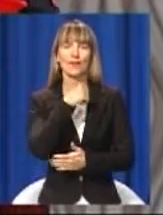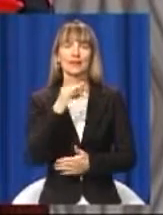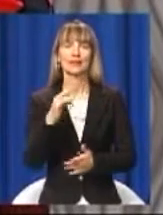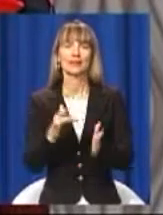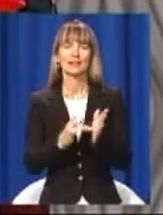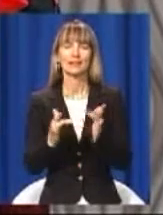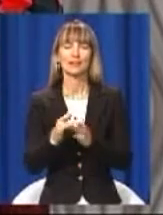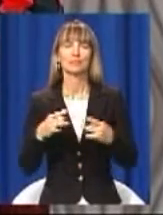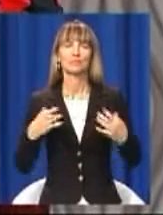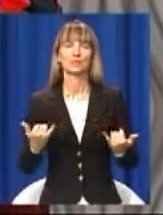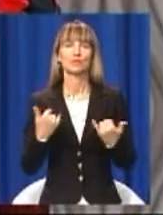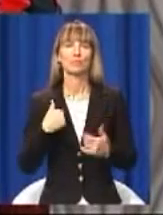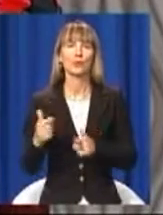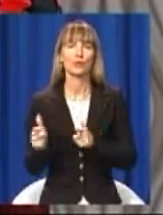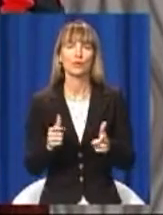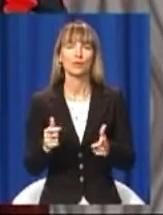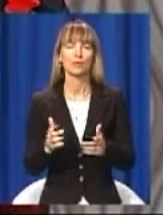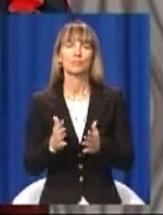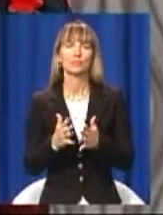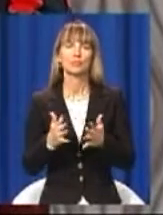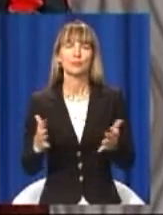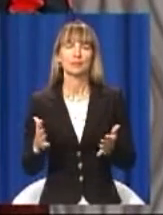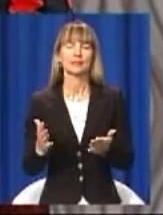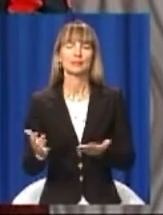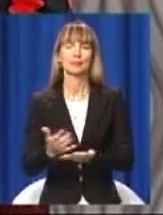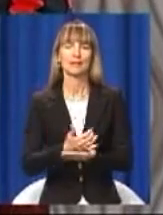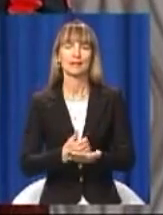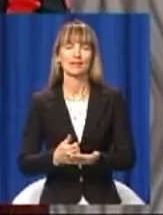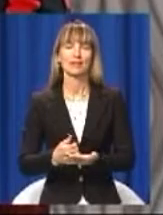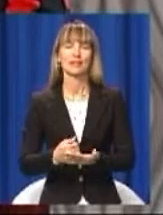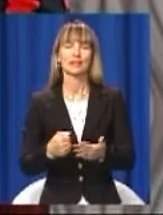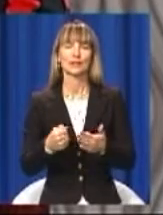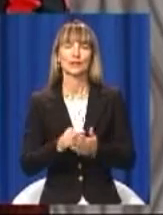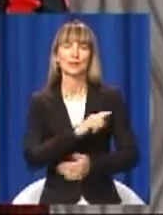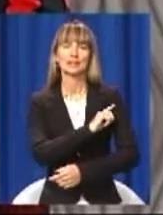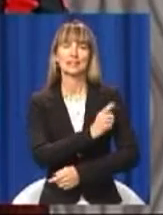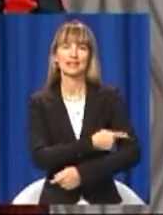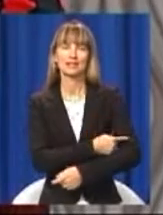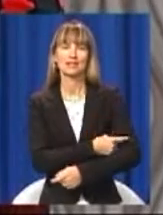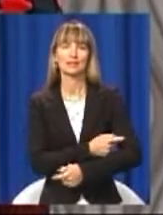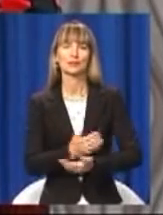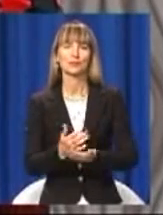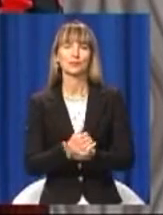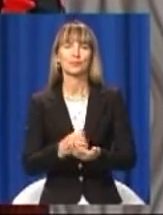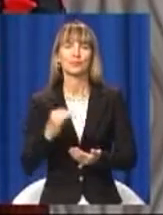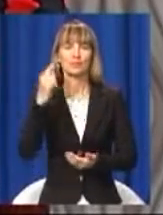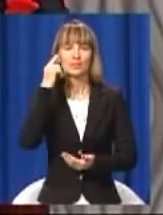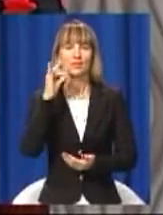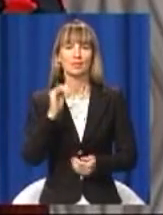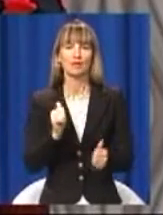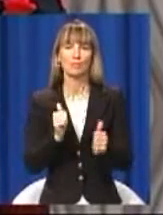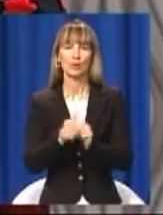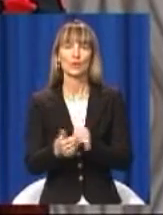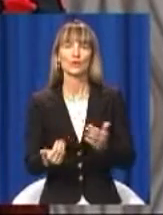різдвяні свята. Ну, а тепер ми готуємося вже більш таки збиратися до сил, докупи свої сили, там, розум. І вперед